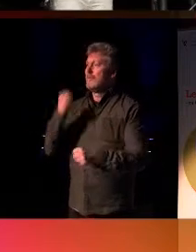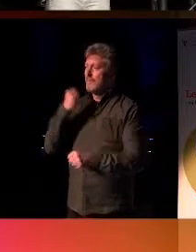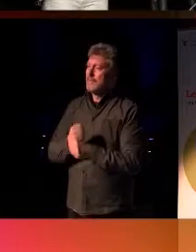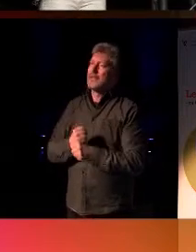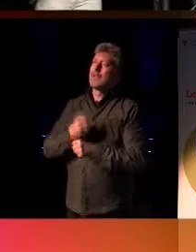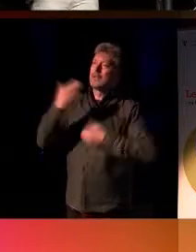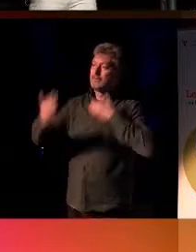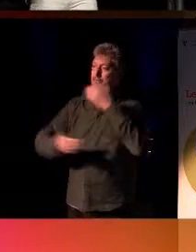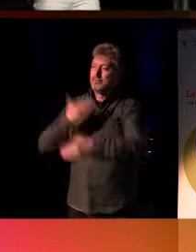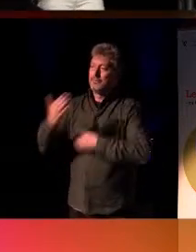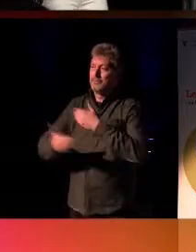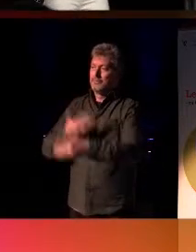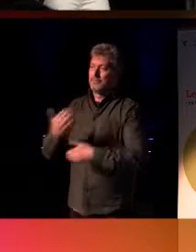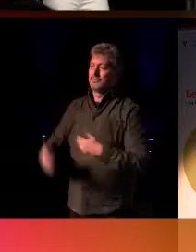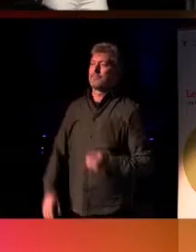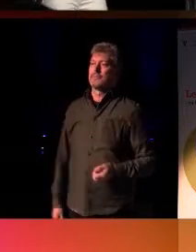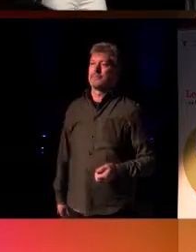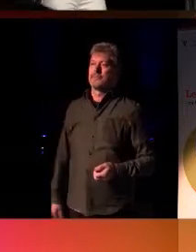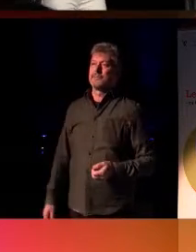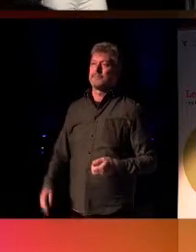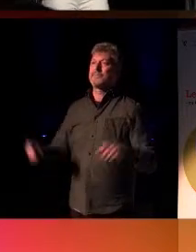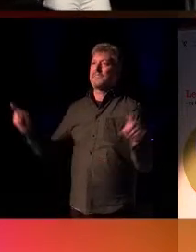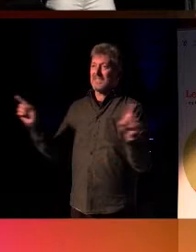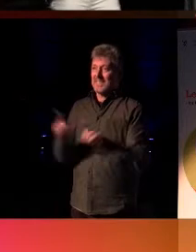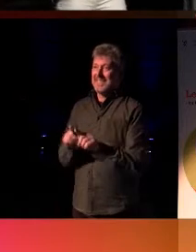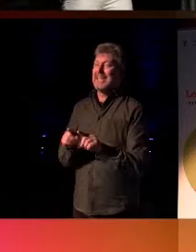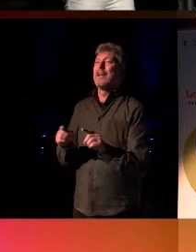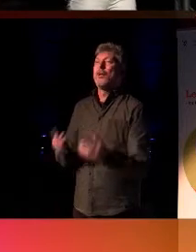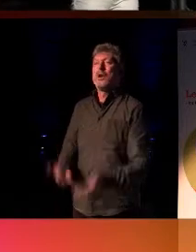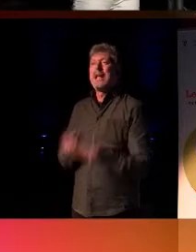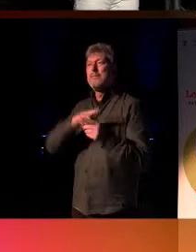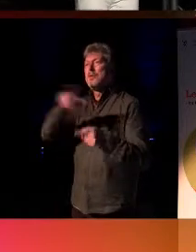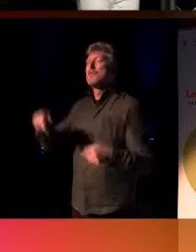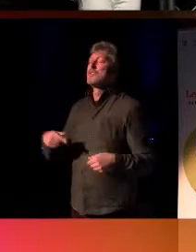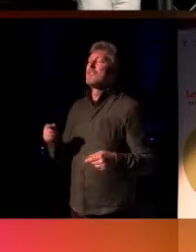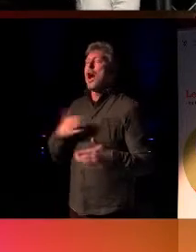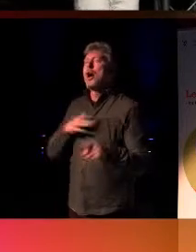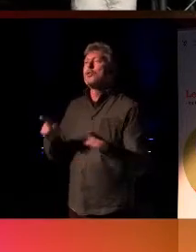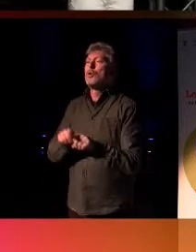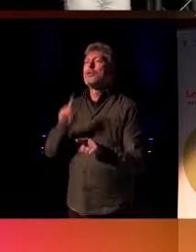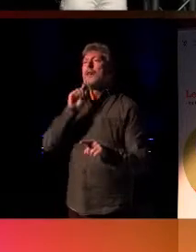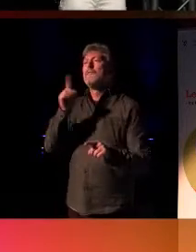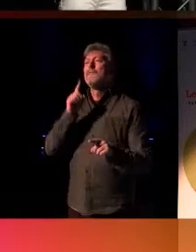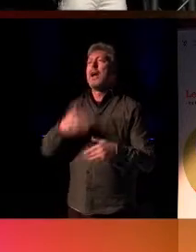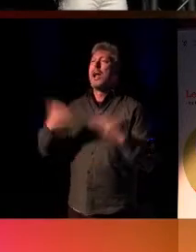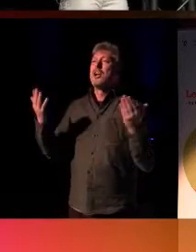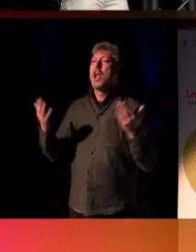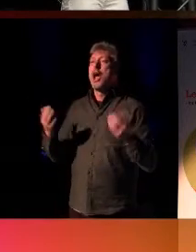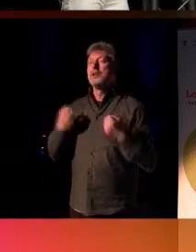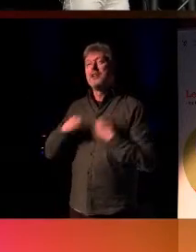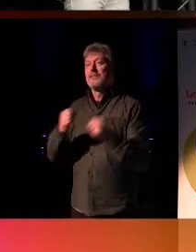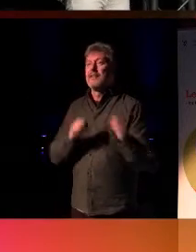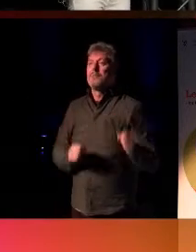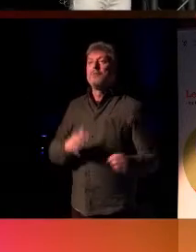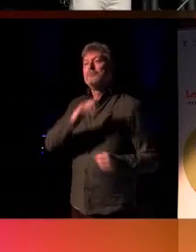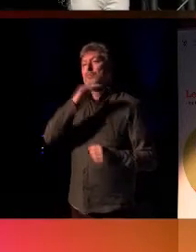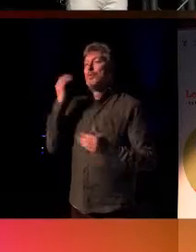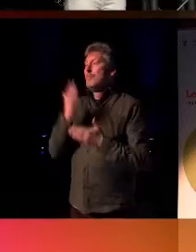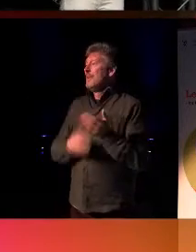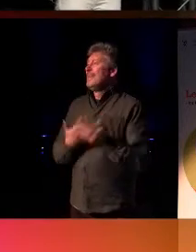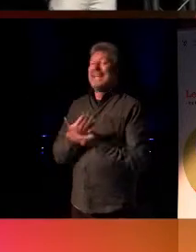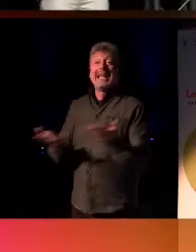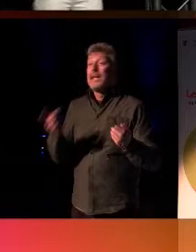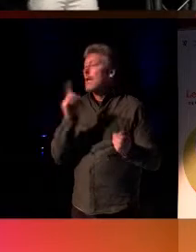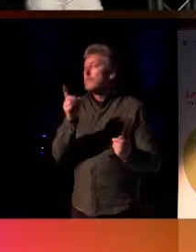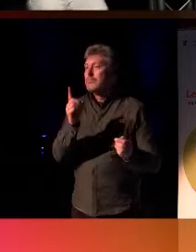gårde I sosiale medier. Så hvis dere hjelper oss med det og får inn denne hverdagsaktiviteten på en munter måte, ikke noe